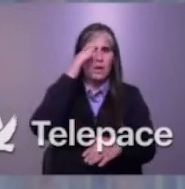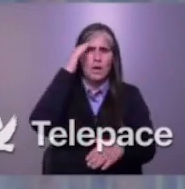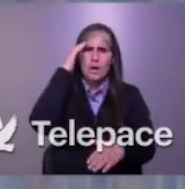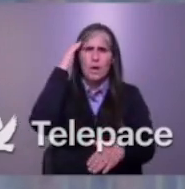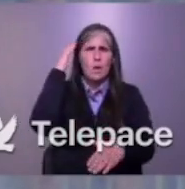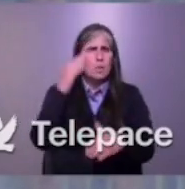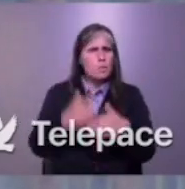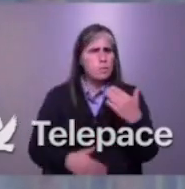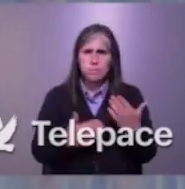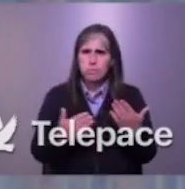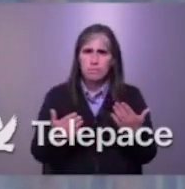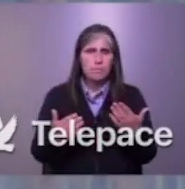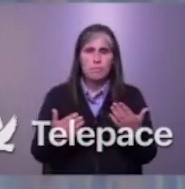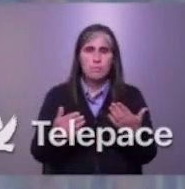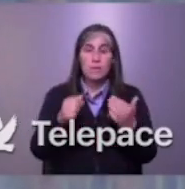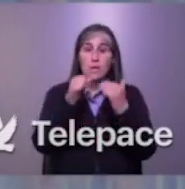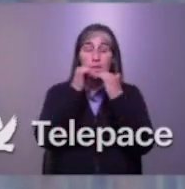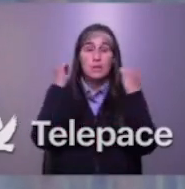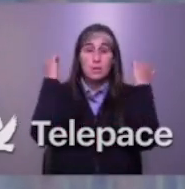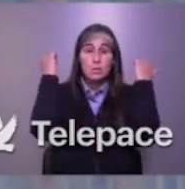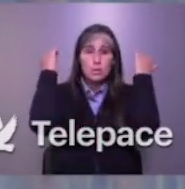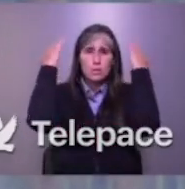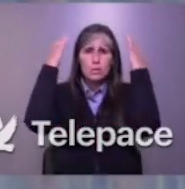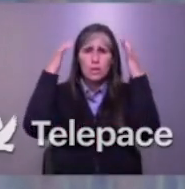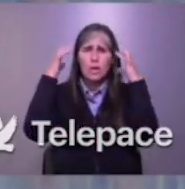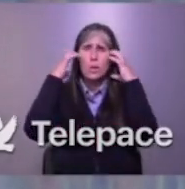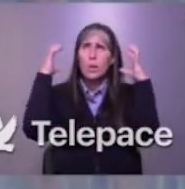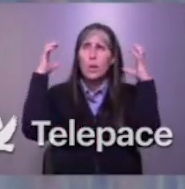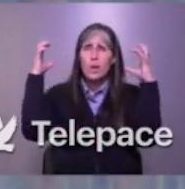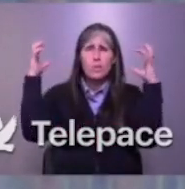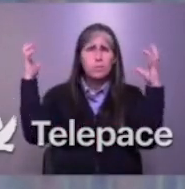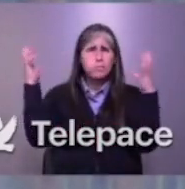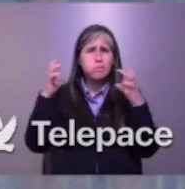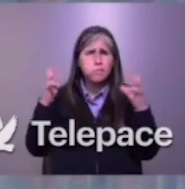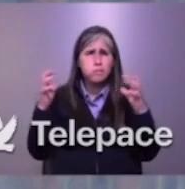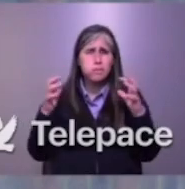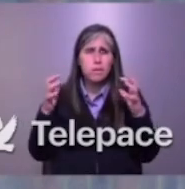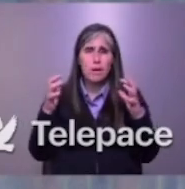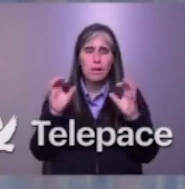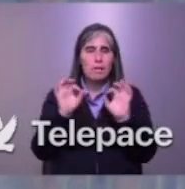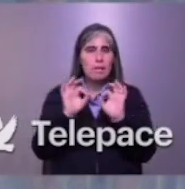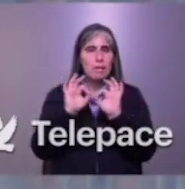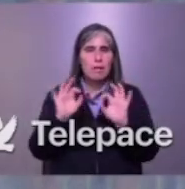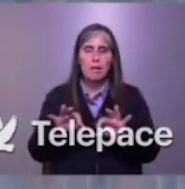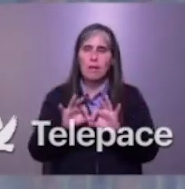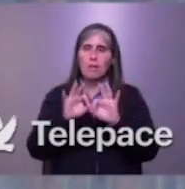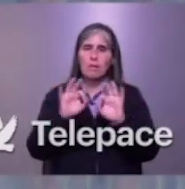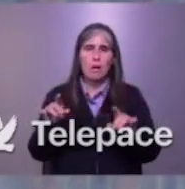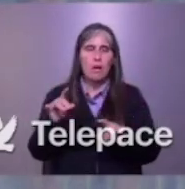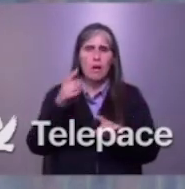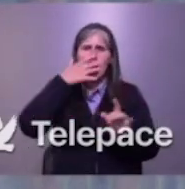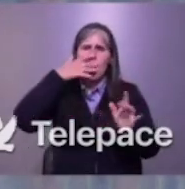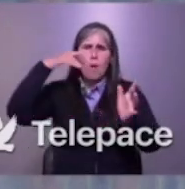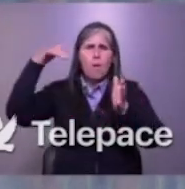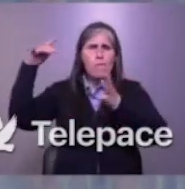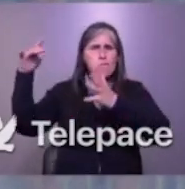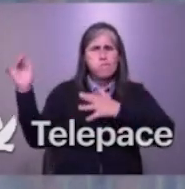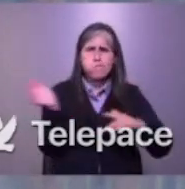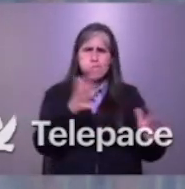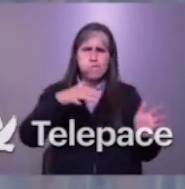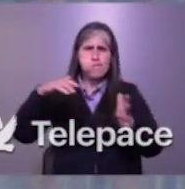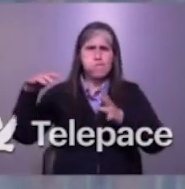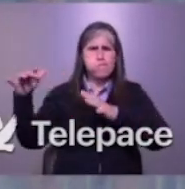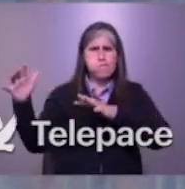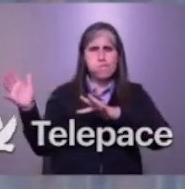luogo. Venne all'improvviso dal cielo un rombo come di vento che si